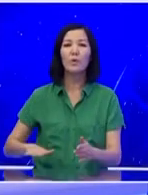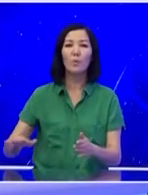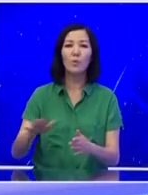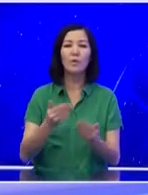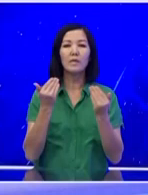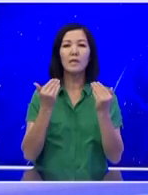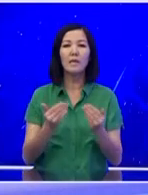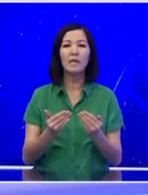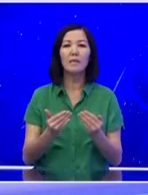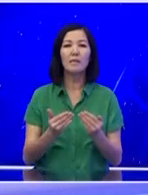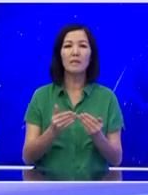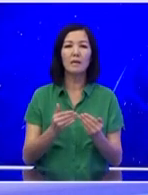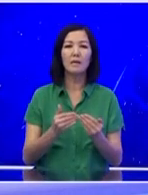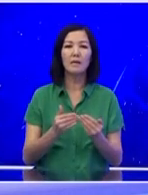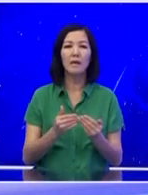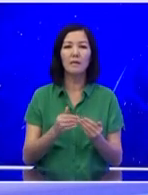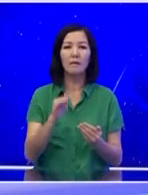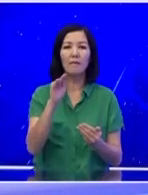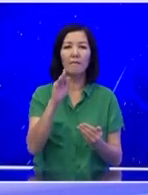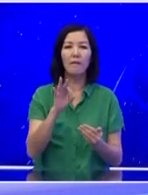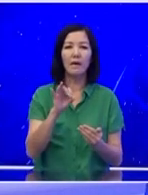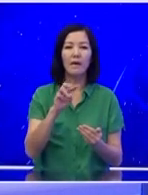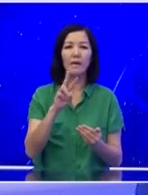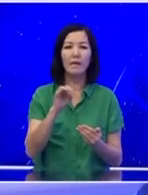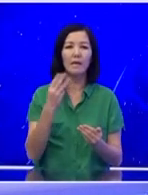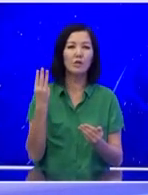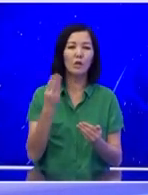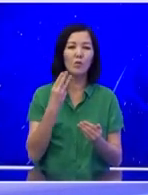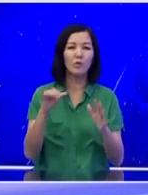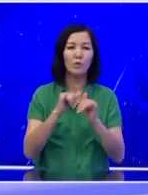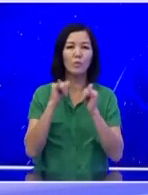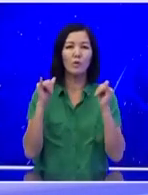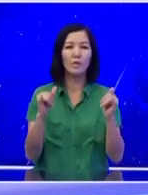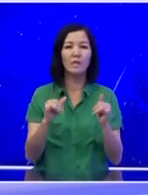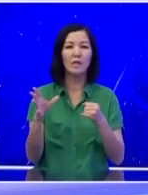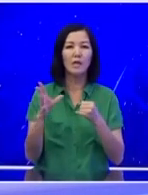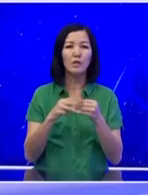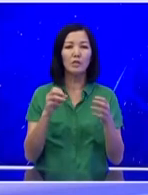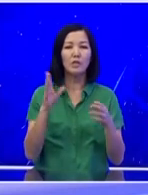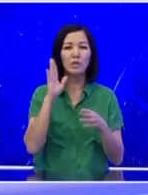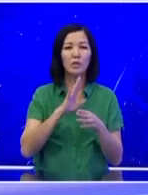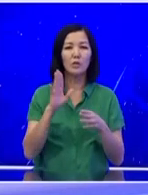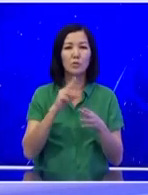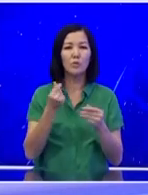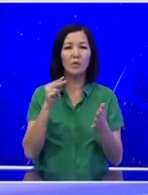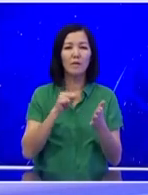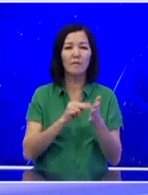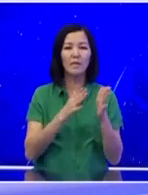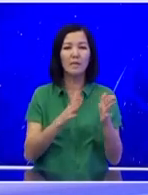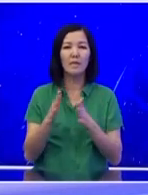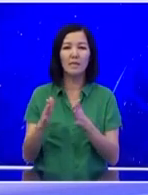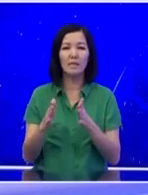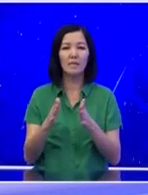Өңірде енді хан балық, яғни форель шаруашылығы өркендейді. Тек Түргенде жер мәселесімен су тарифтері реттелсе болғаны.